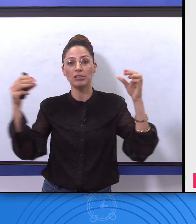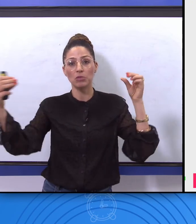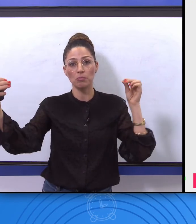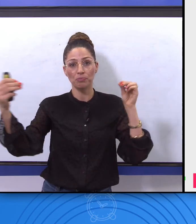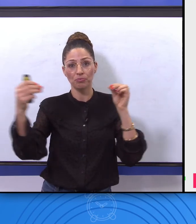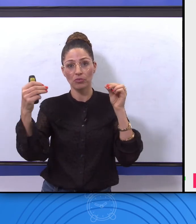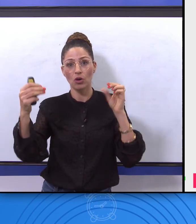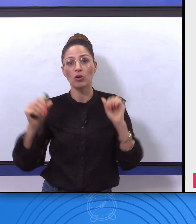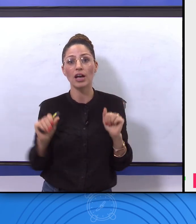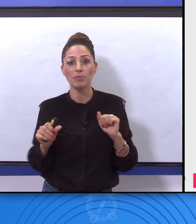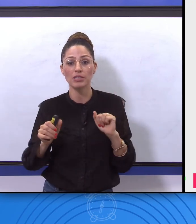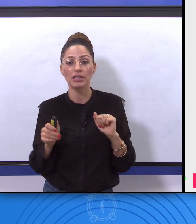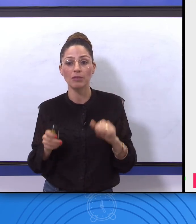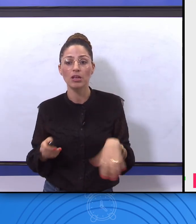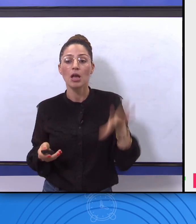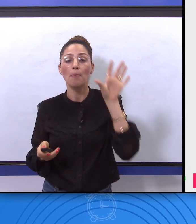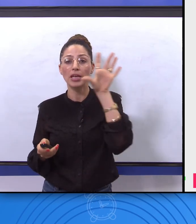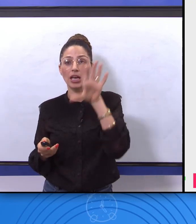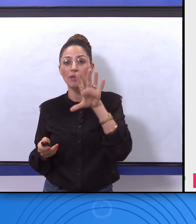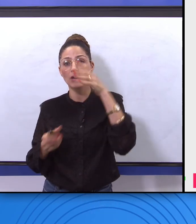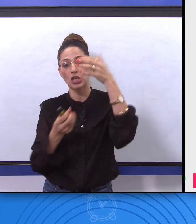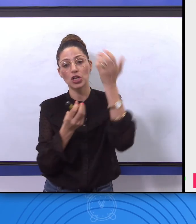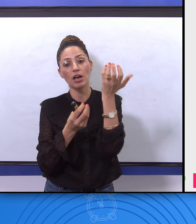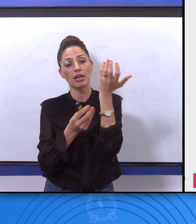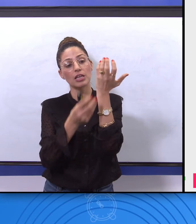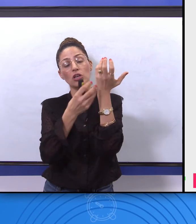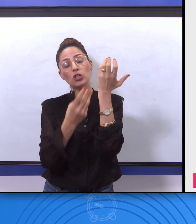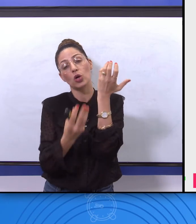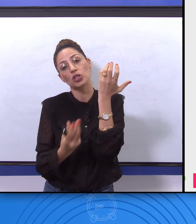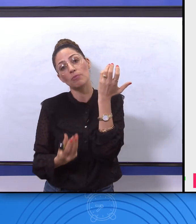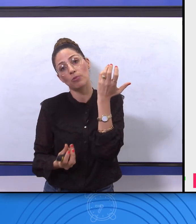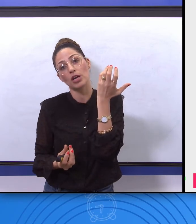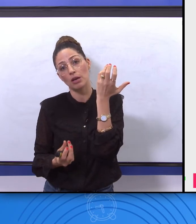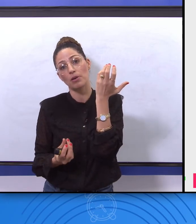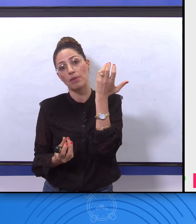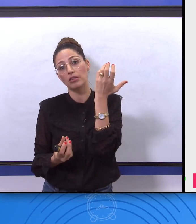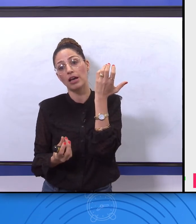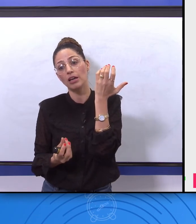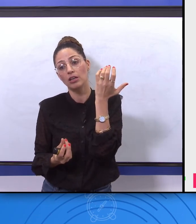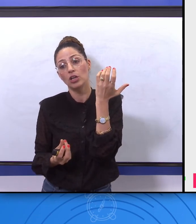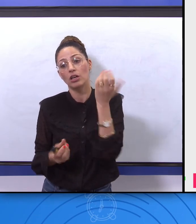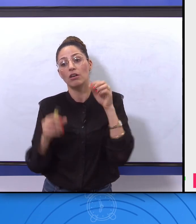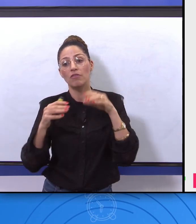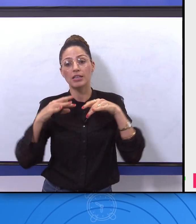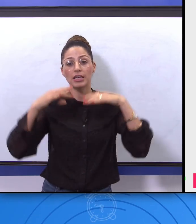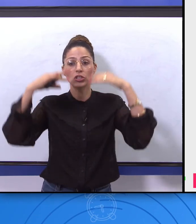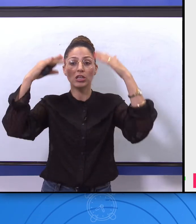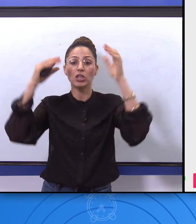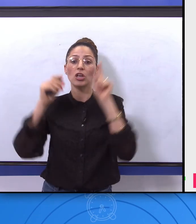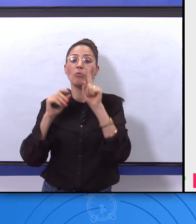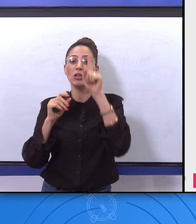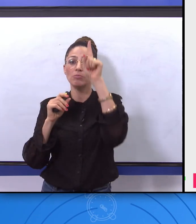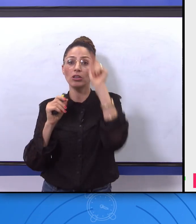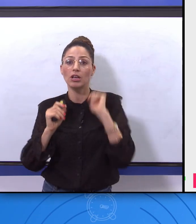את הקיסמים, אוקיי? בצדדים. מניחים כאשר הצד של השורשים פונה כלפי מטה, והצד